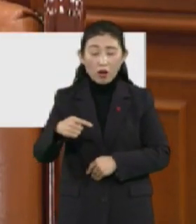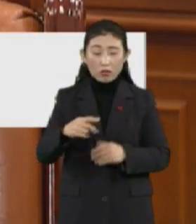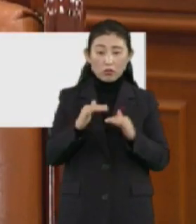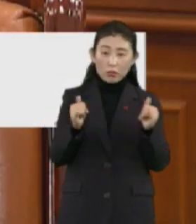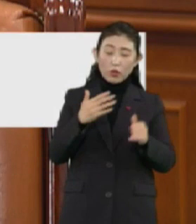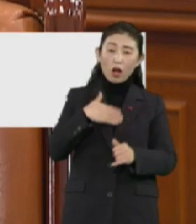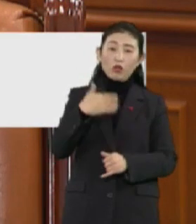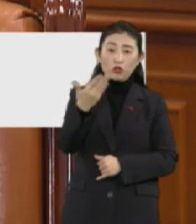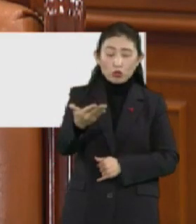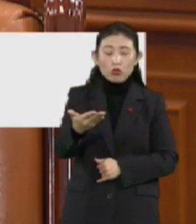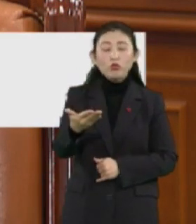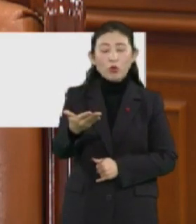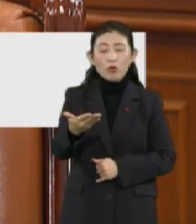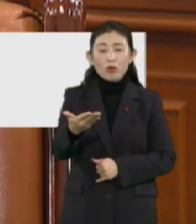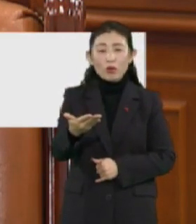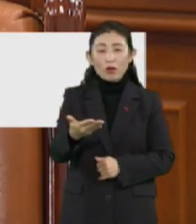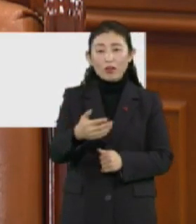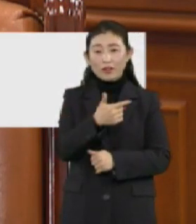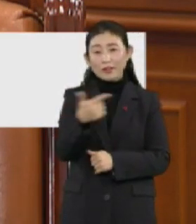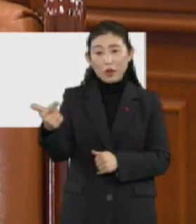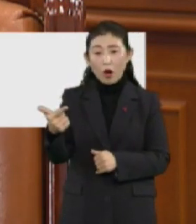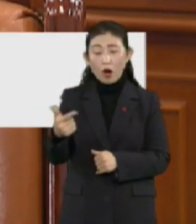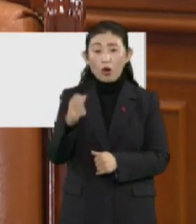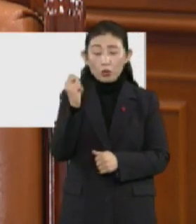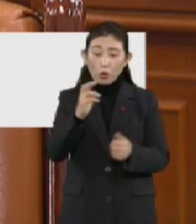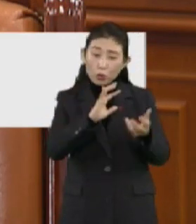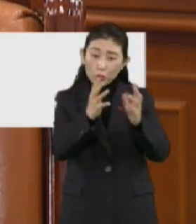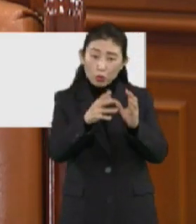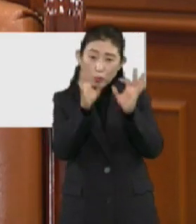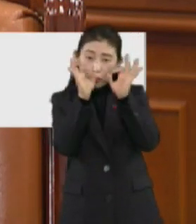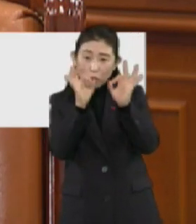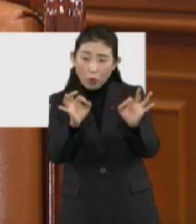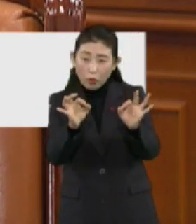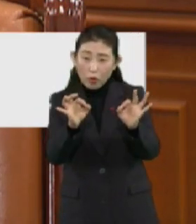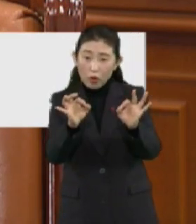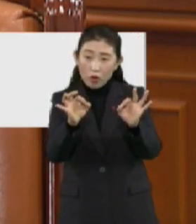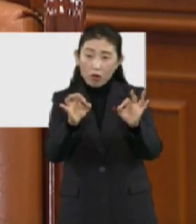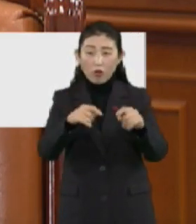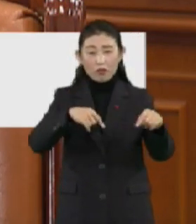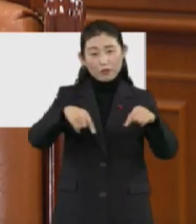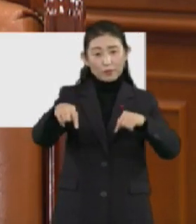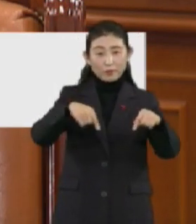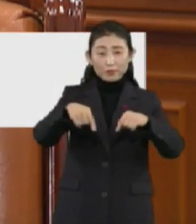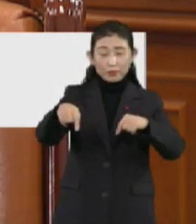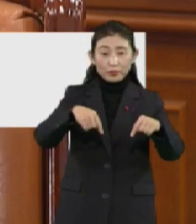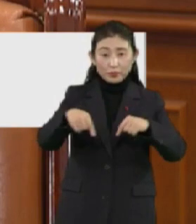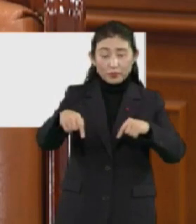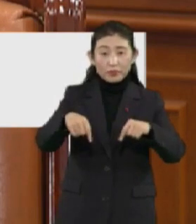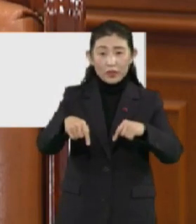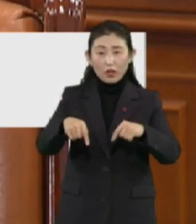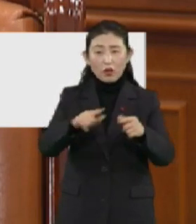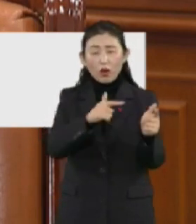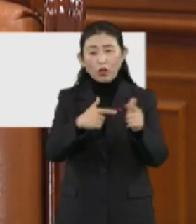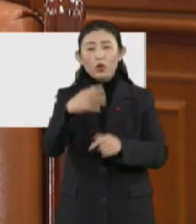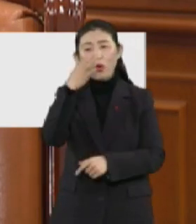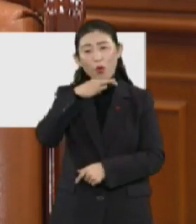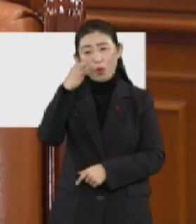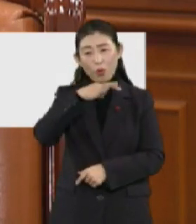알 권리가 더 강화되는 효과가 있고 토론을 통해서 정책 선거가 더 강화되는 효과 이런 여러